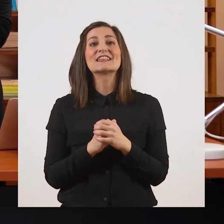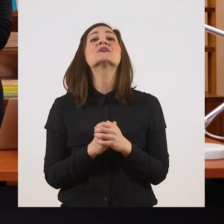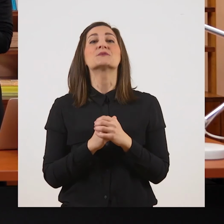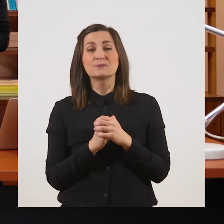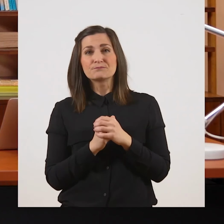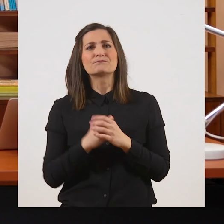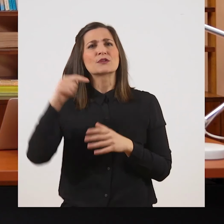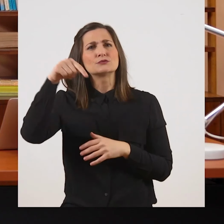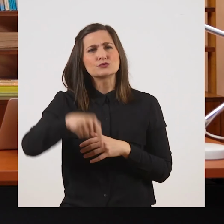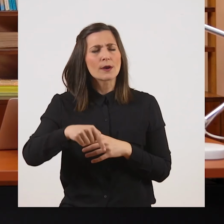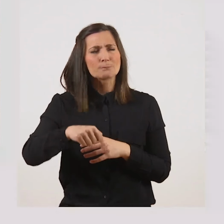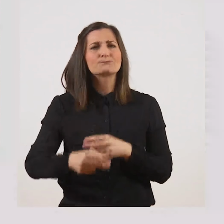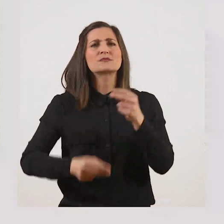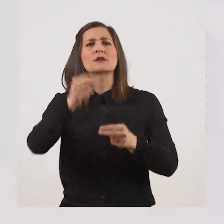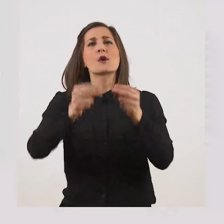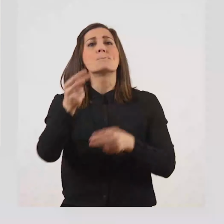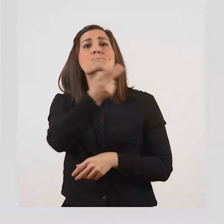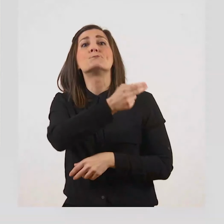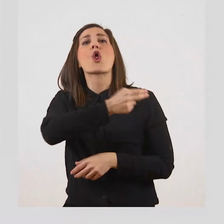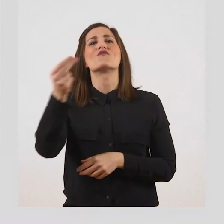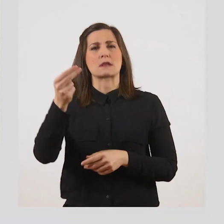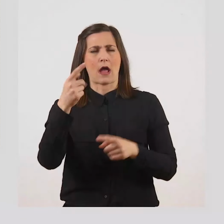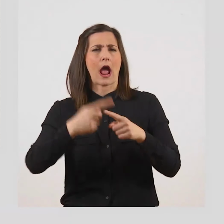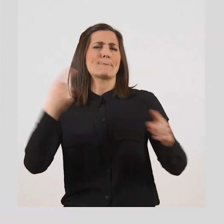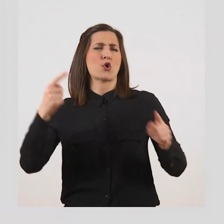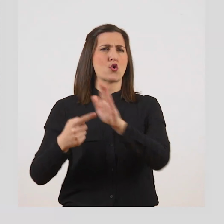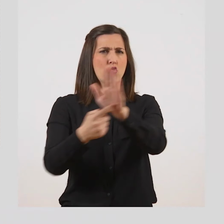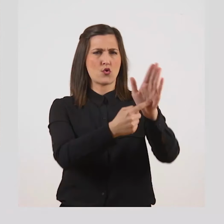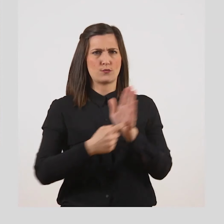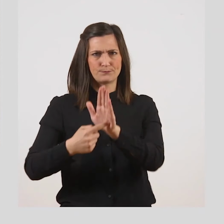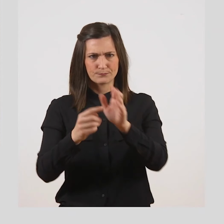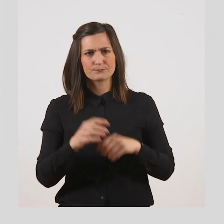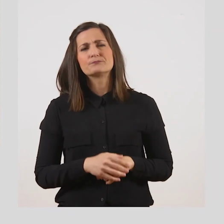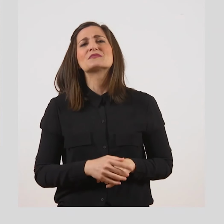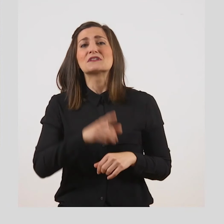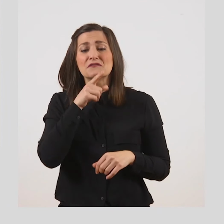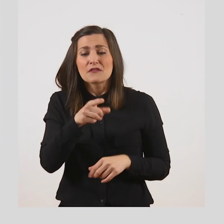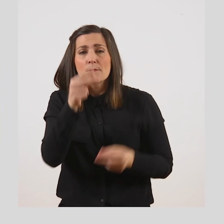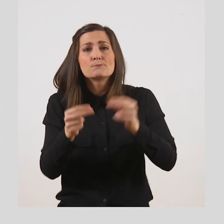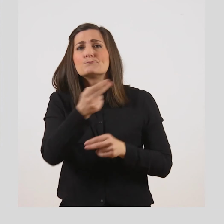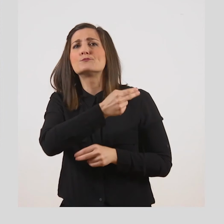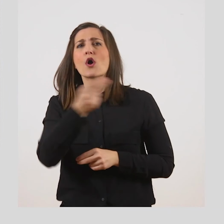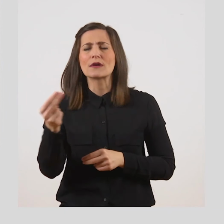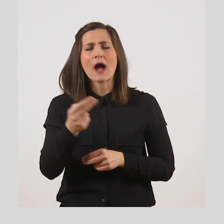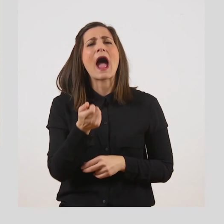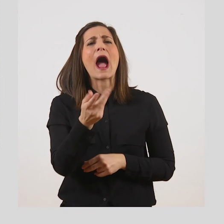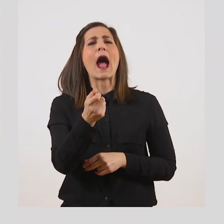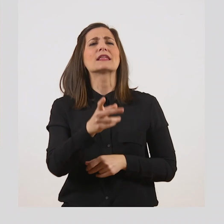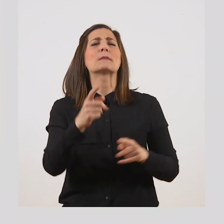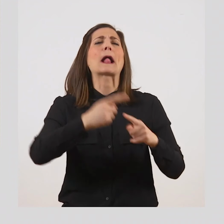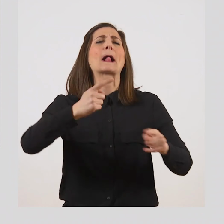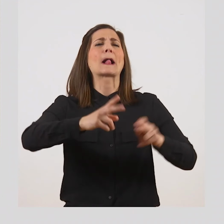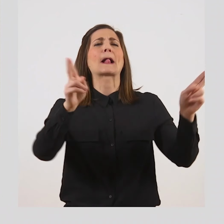Και τώρα θα δούμε ένα απλό προβληματάκι. Στο πρόβλημα αυτό, οι αριθμοί είναι μικροί και πολύ